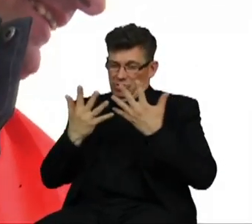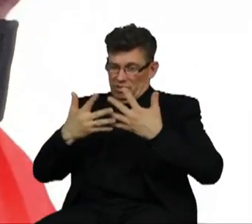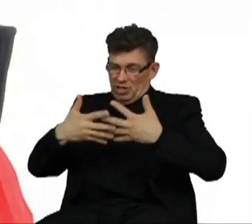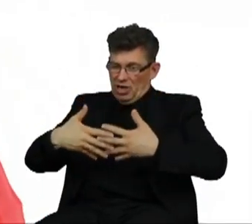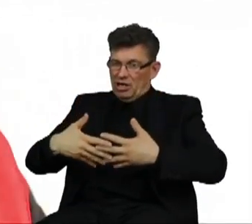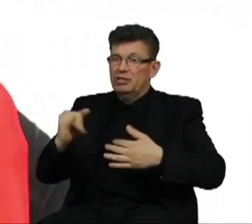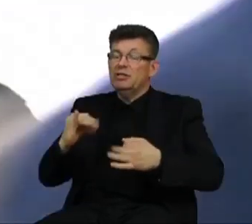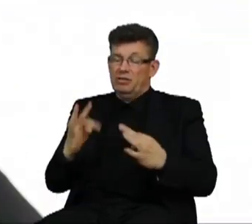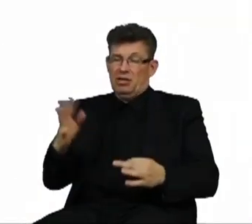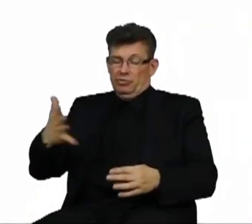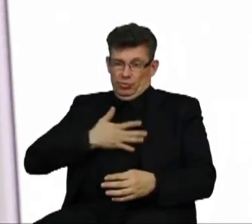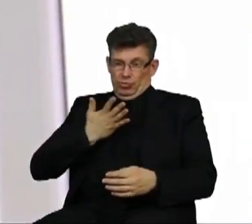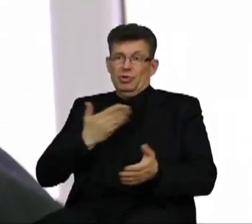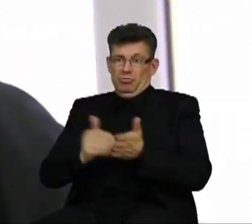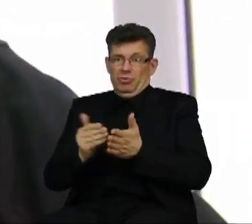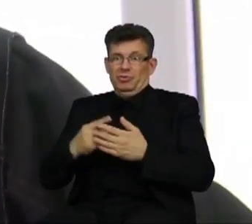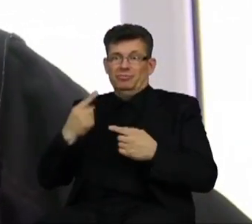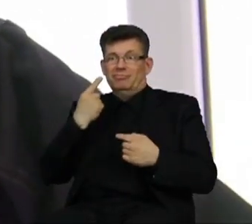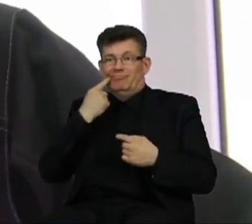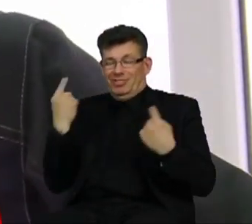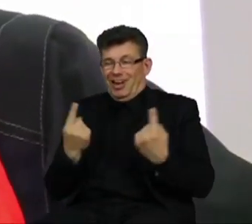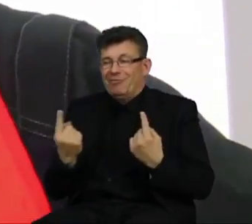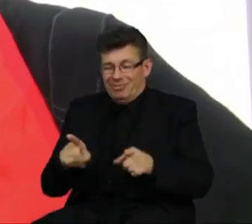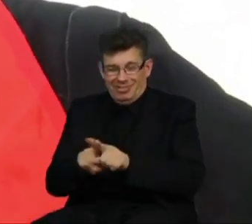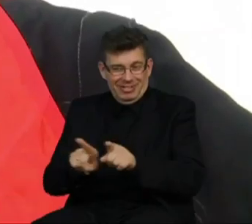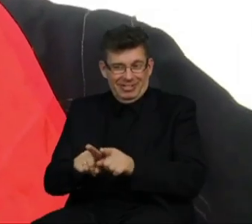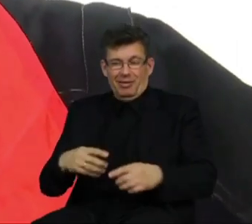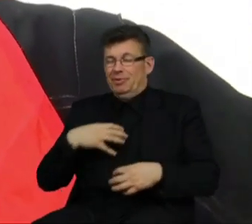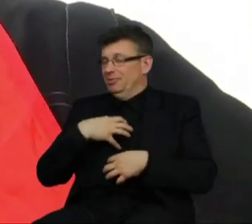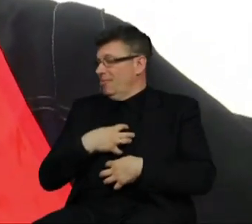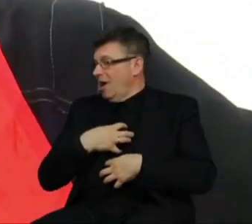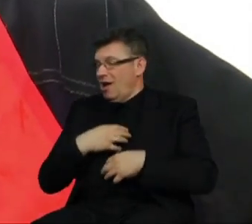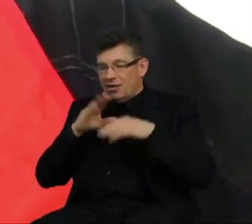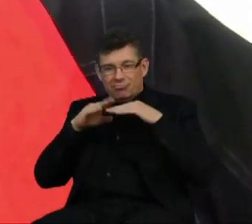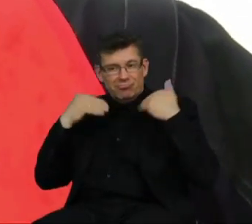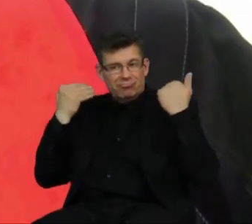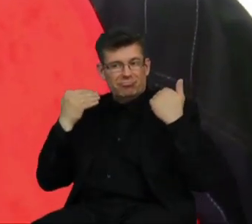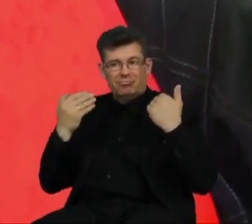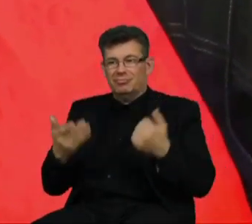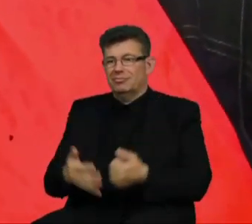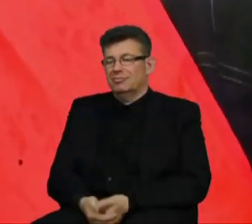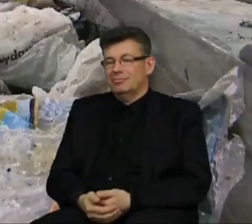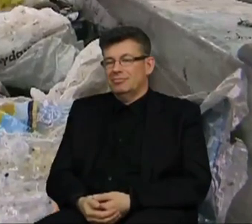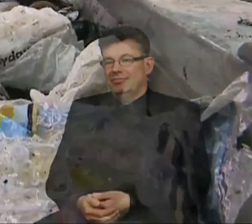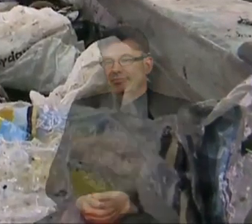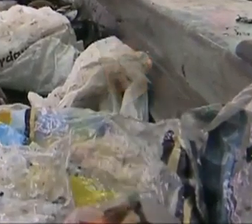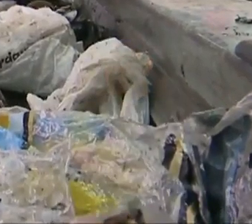i czuje się potrzebny. Żartuje tak samo jak inni, śmieje się. No.